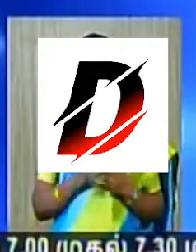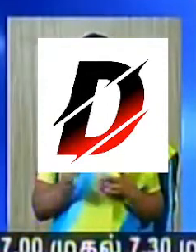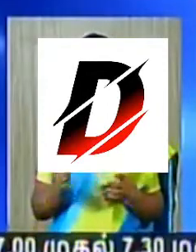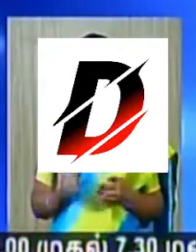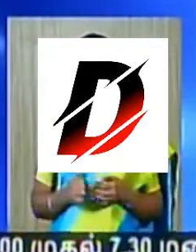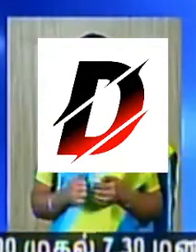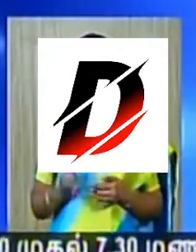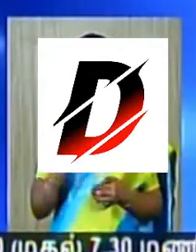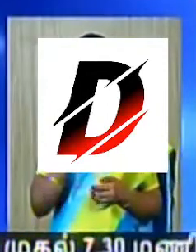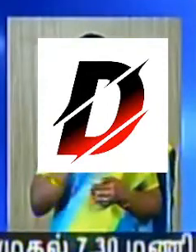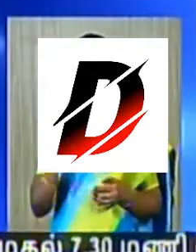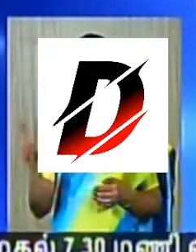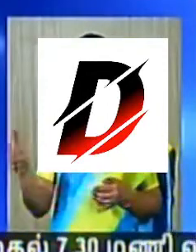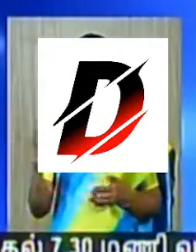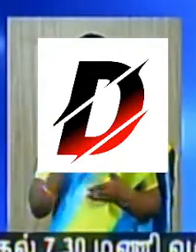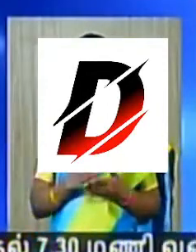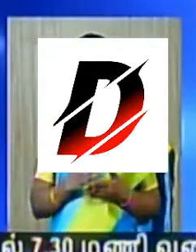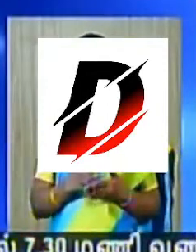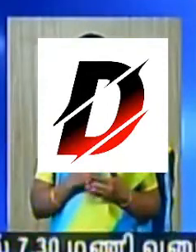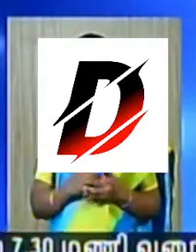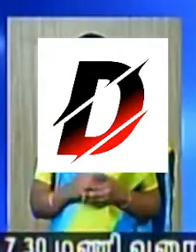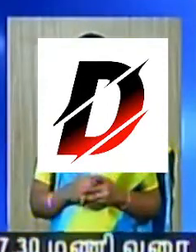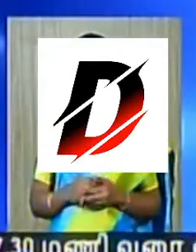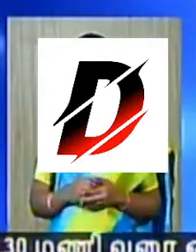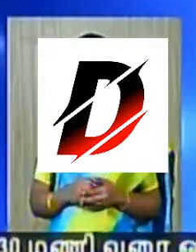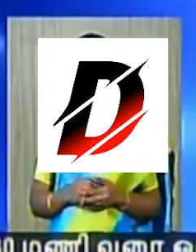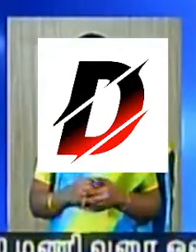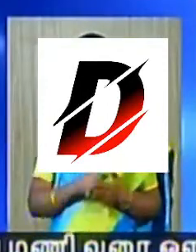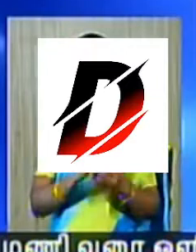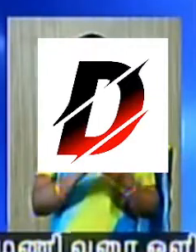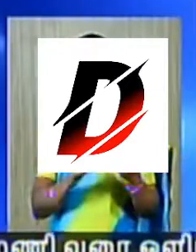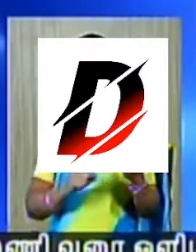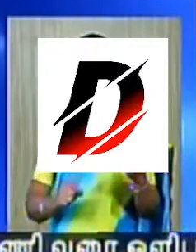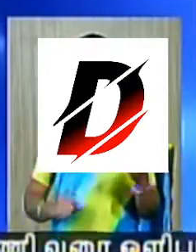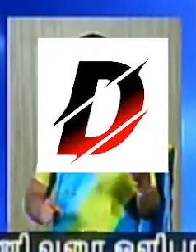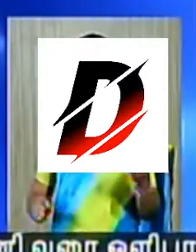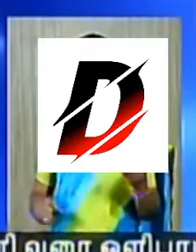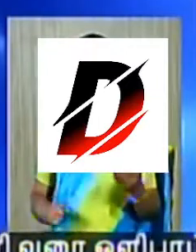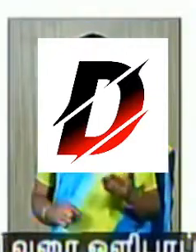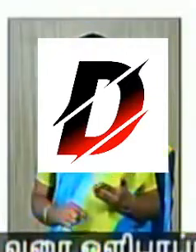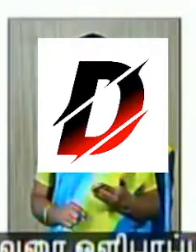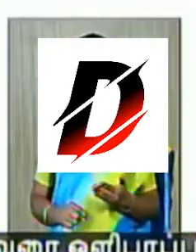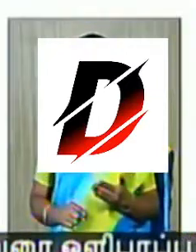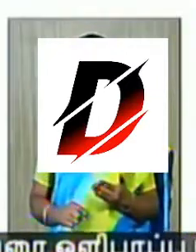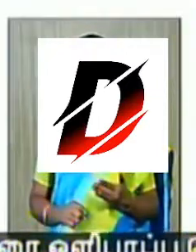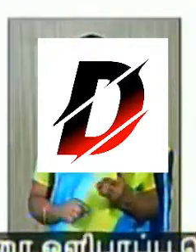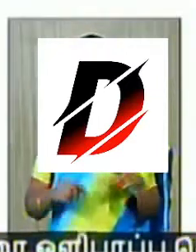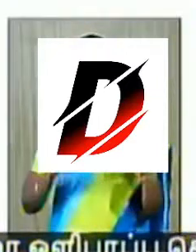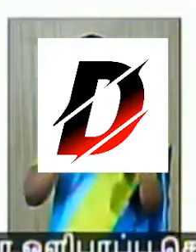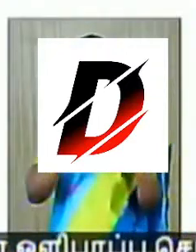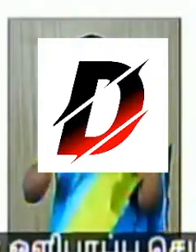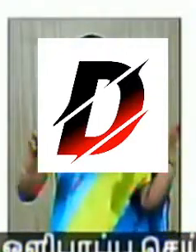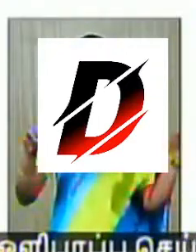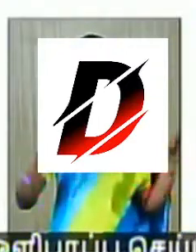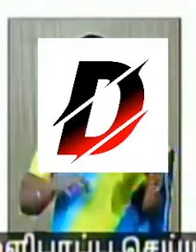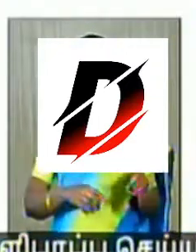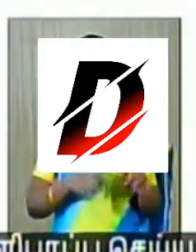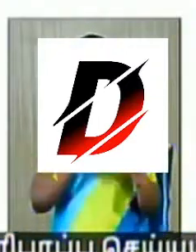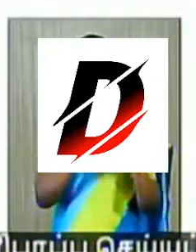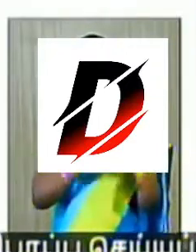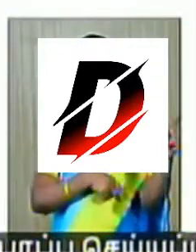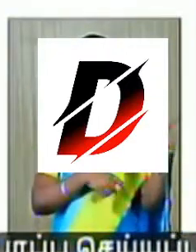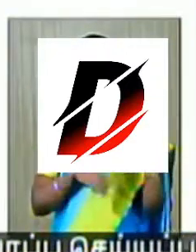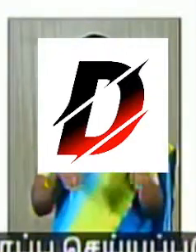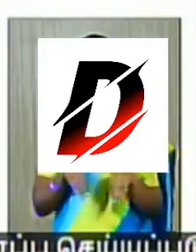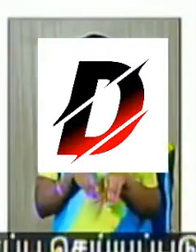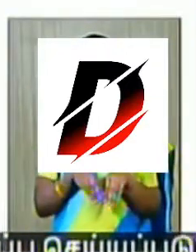இங்கே பார்த்தீங்கன்னா இந்த பரவளையம் 2 புள்ளியில் வெட்டுதா இல்லையா? அப்போ நீங்கள் பார்த்தீங்கன்னா என்ன எழுதணும், நீங்கள் சமன்பாடு எழுதிட்டீங்க, பரவளையத்தோட சமன்பாடு